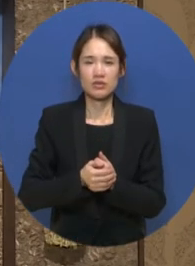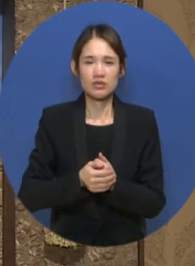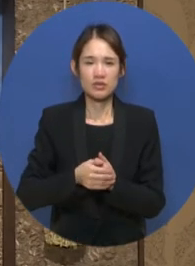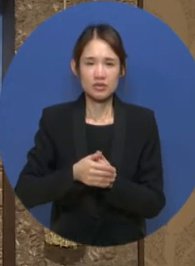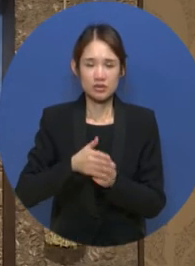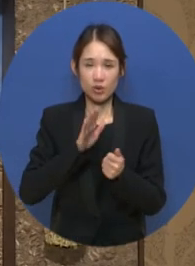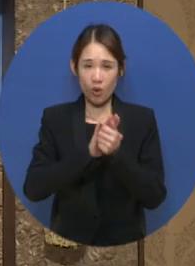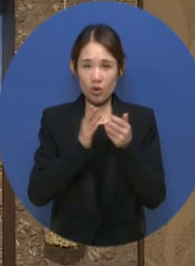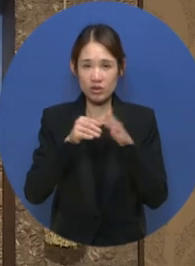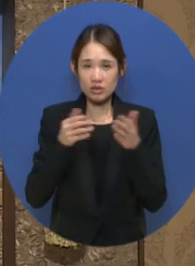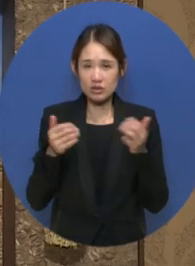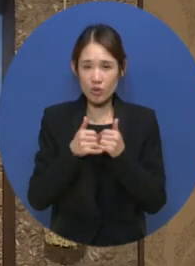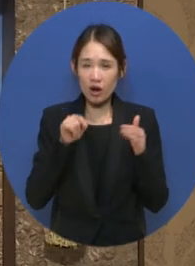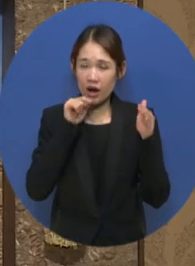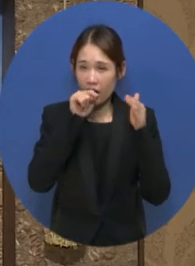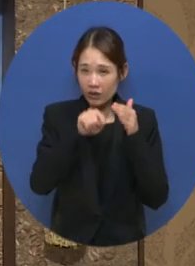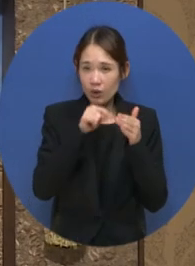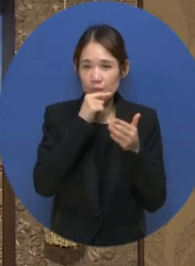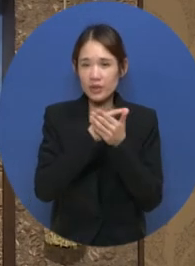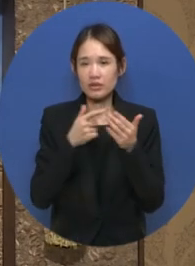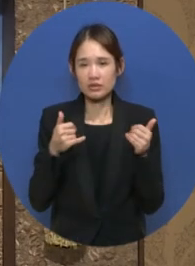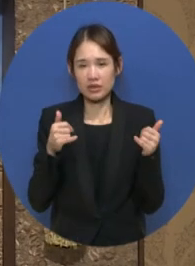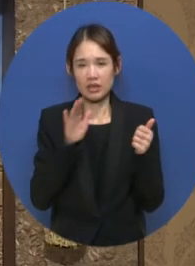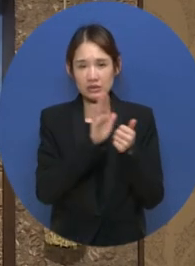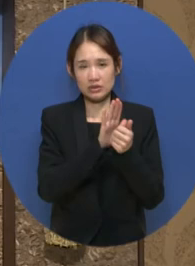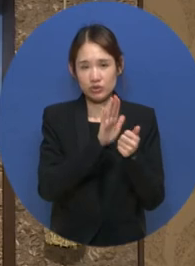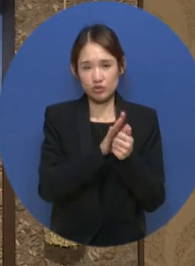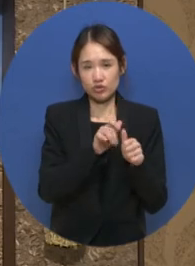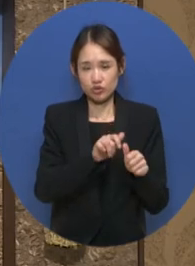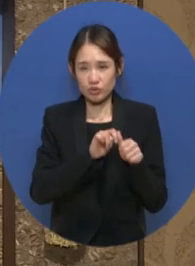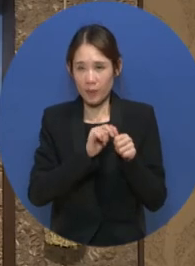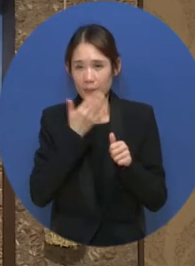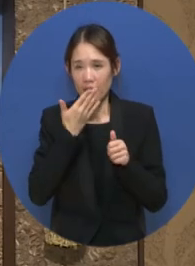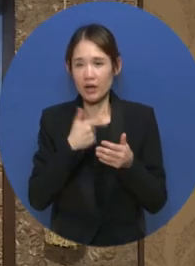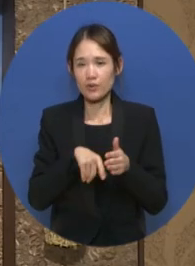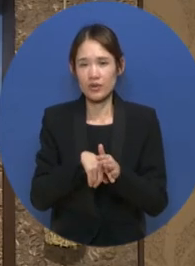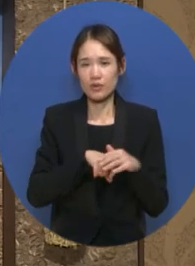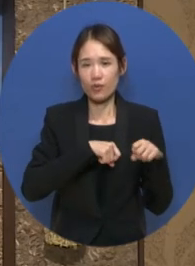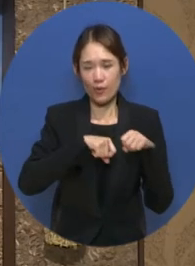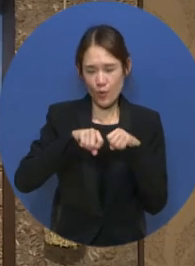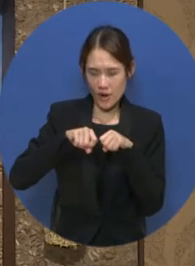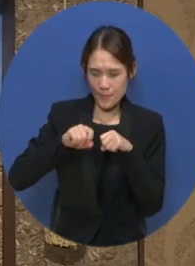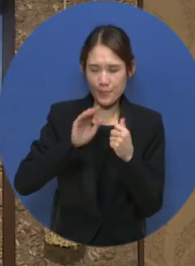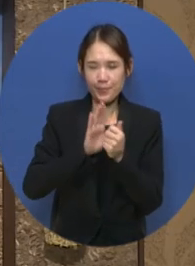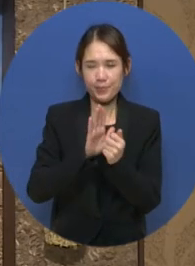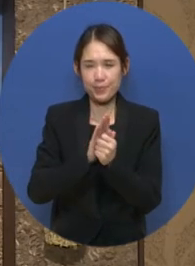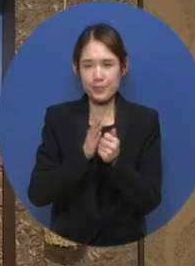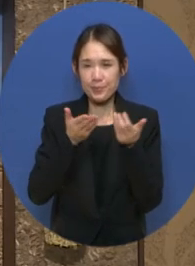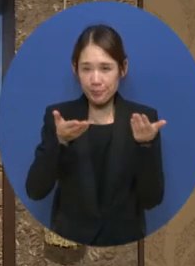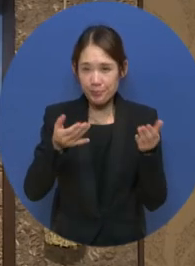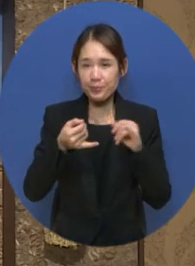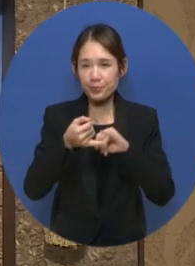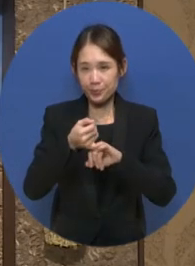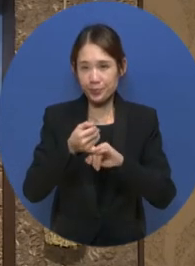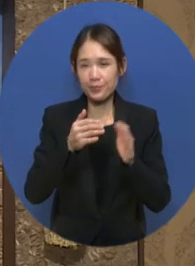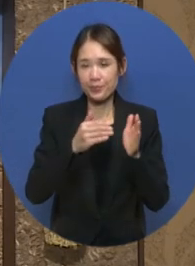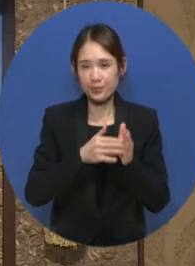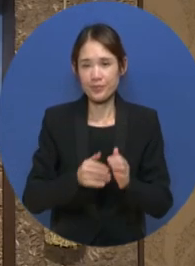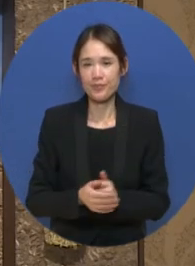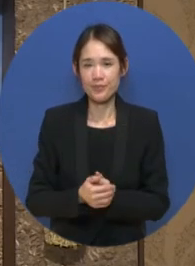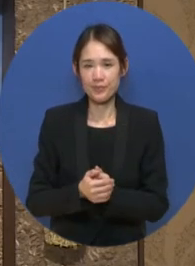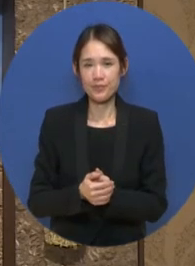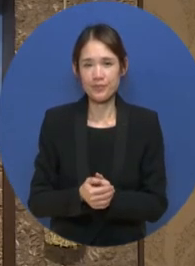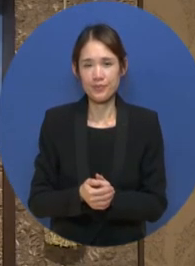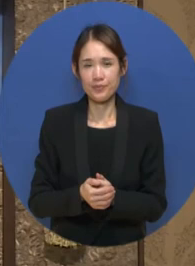제 영옥이 가 직원들이 나가서 계좌에 대한 지원과 또 구제할 수 있는 활동들을 어 하도록 하겠습니다